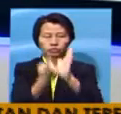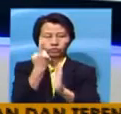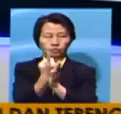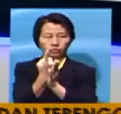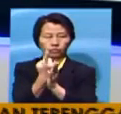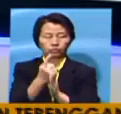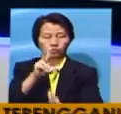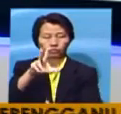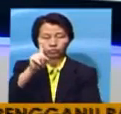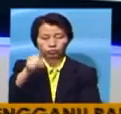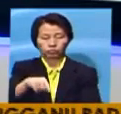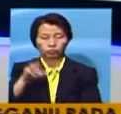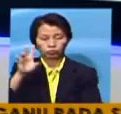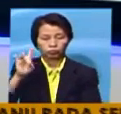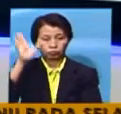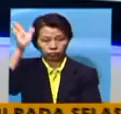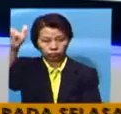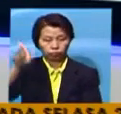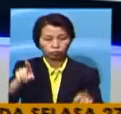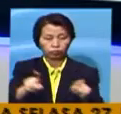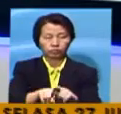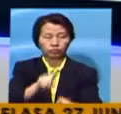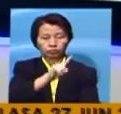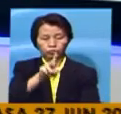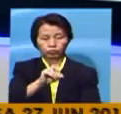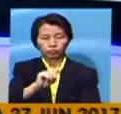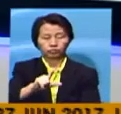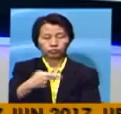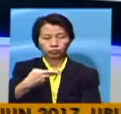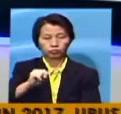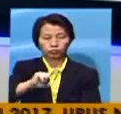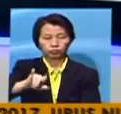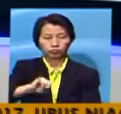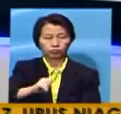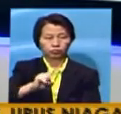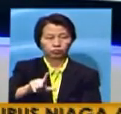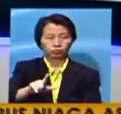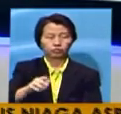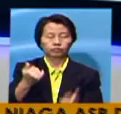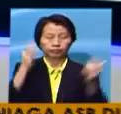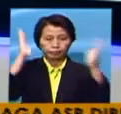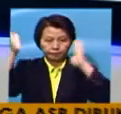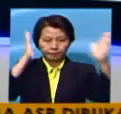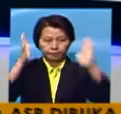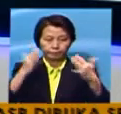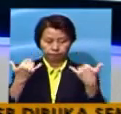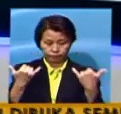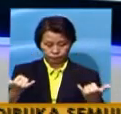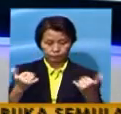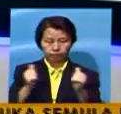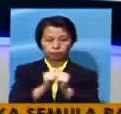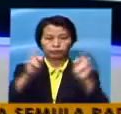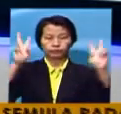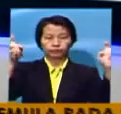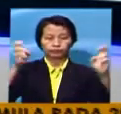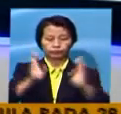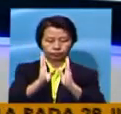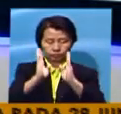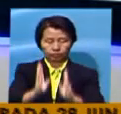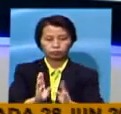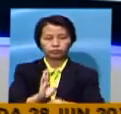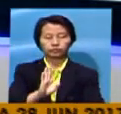depan bersamaan 9 Zulhijah di Malaysia edisi ketiga Malaysia Quran a berlangsung hari ini dengan tema bangsa